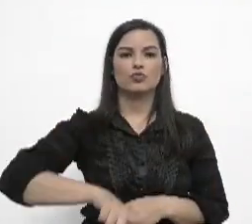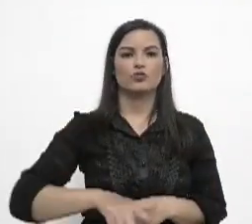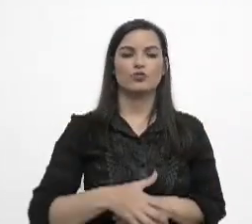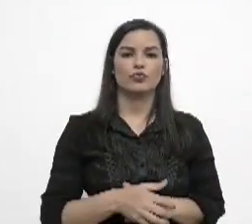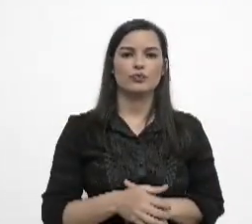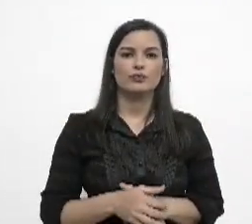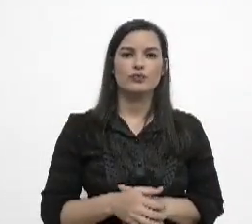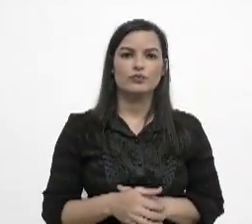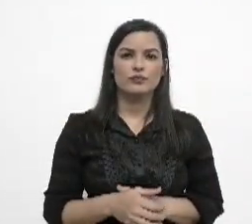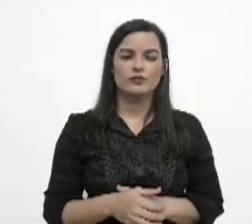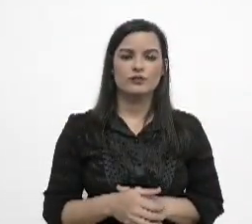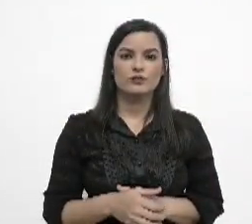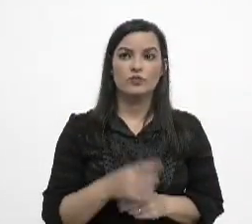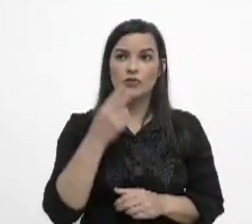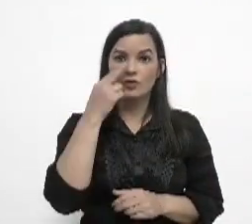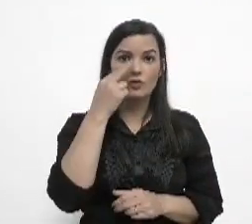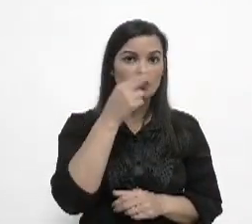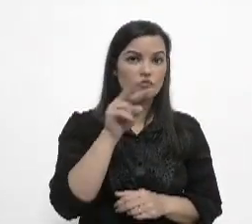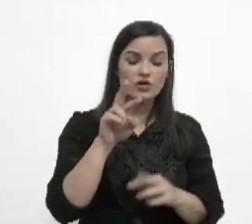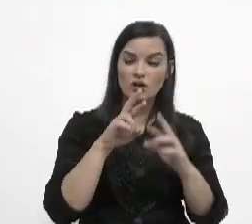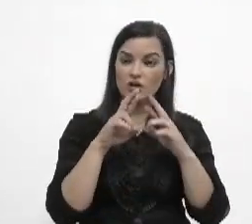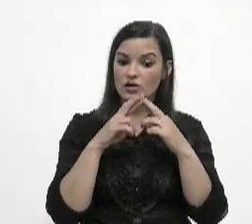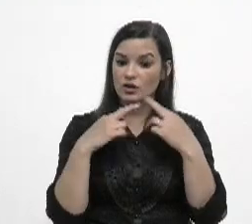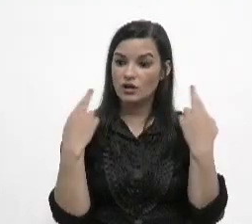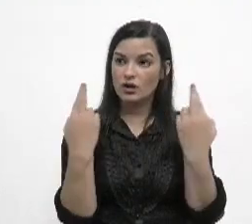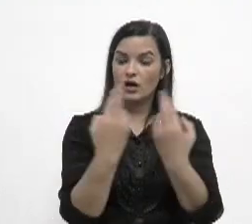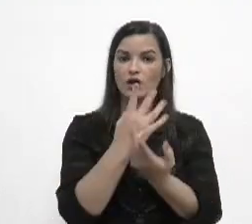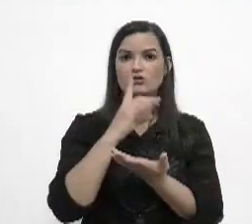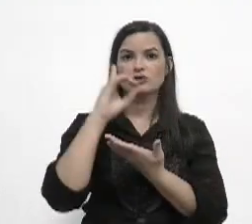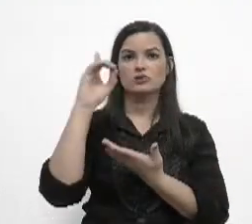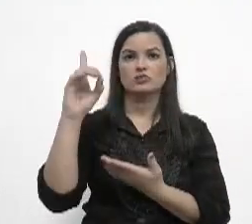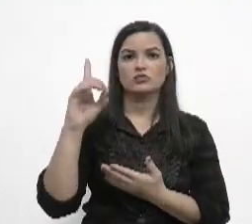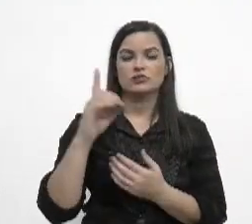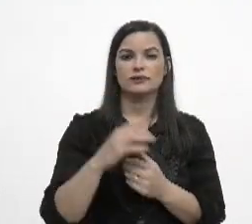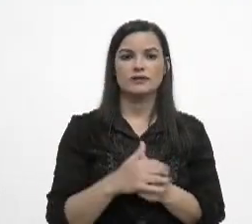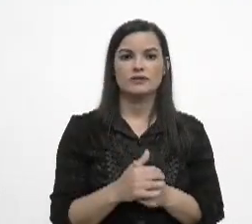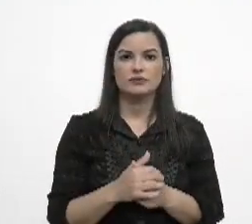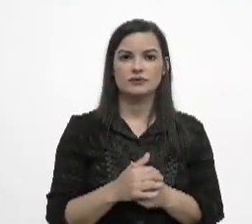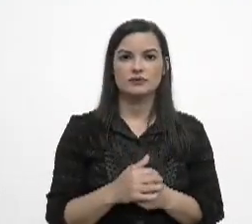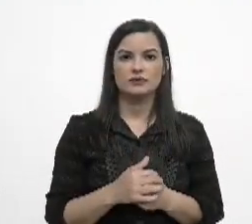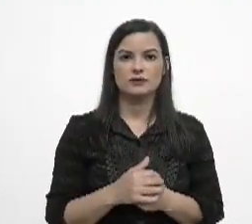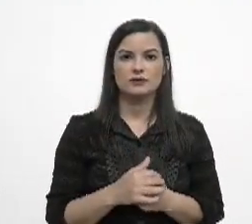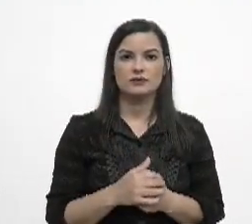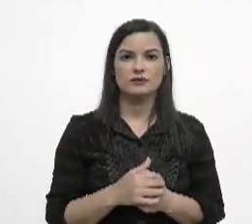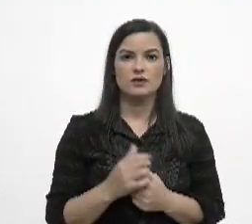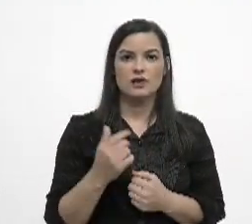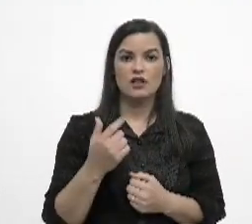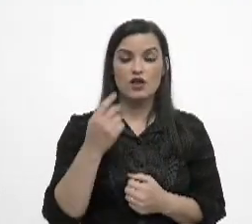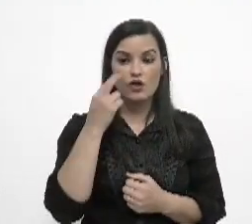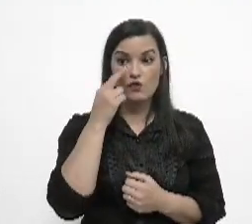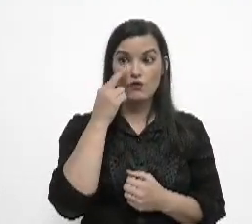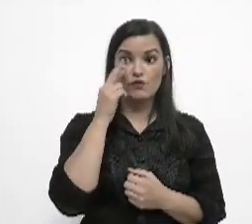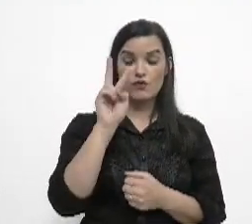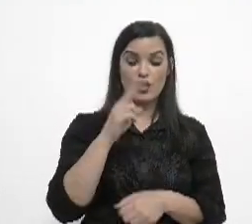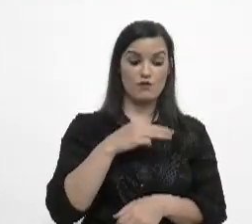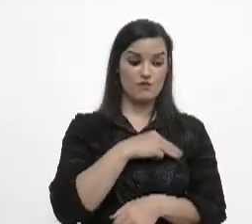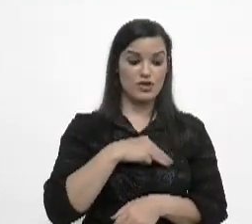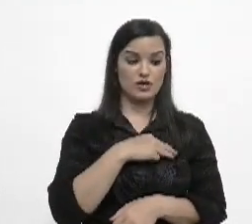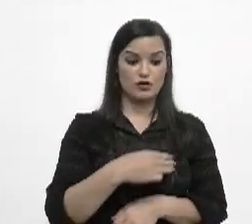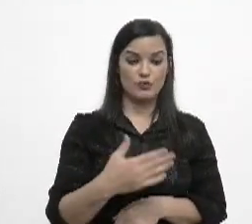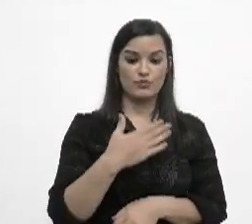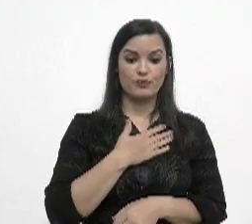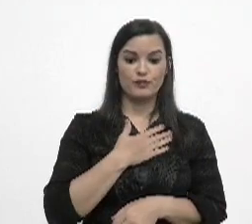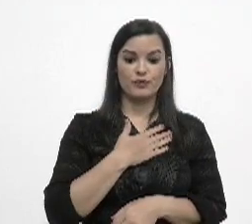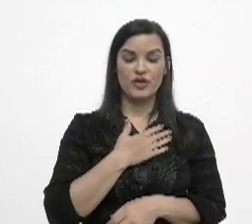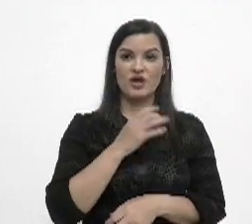보게 해달라고 Que eu 기도하십시오. possa ver o reino de Deus. 사명을 보게 해달라고 Que eu possa 기도하십시오. enxergar a minha missão. 나를 향한 하나님의 계획을 보게 해달라고 Que eu